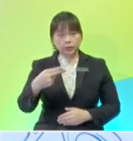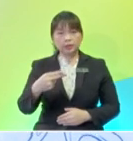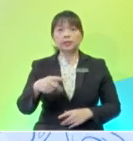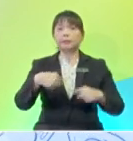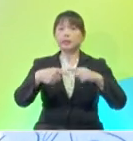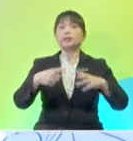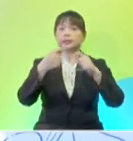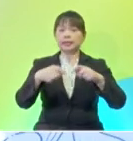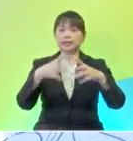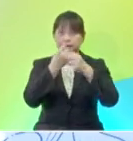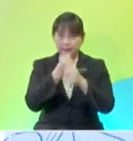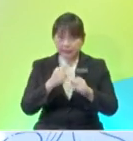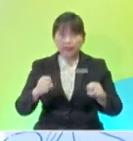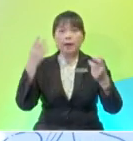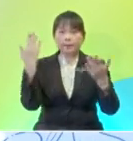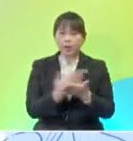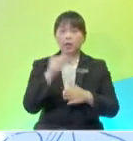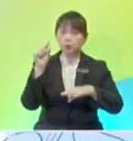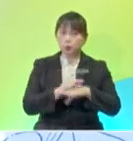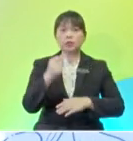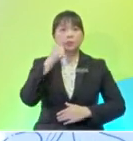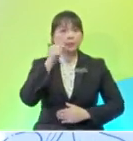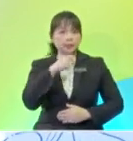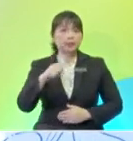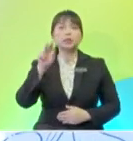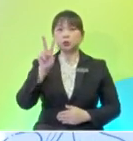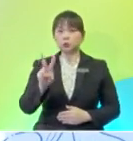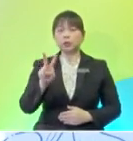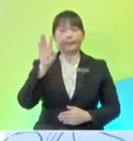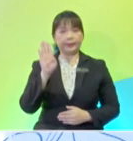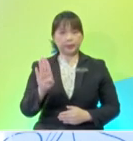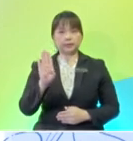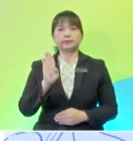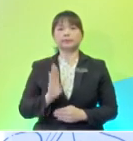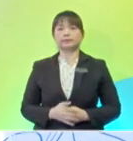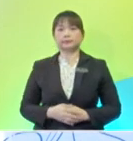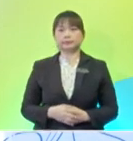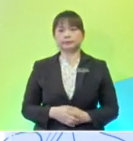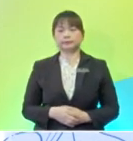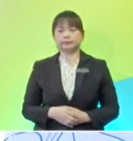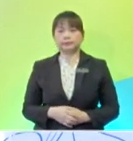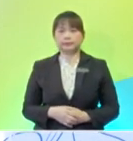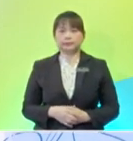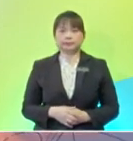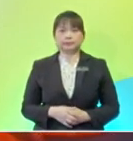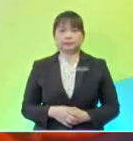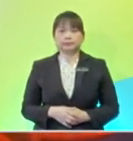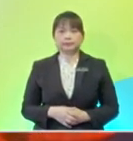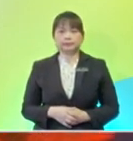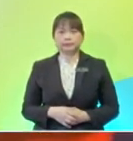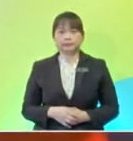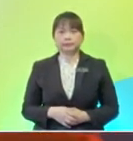satu markah ini satu marka Oke saya tengok Lukman pun tak ambil Jadi macam mana